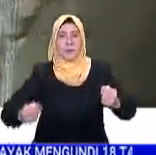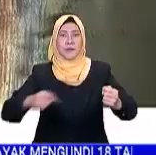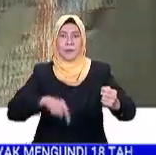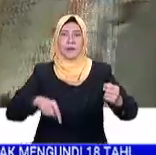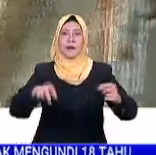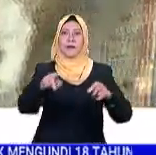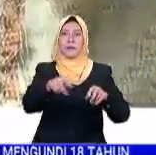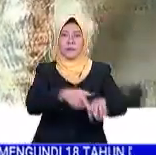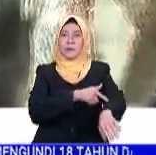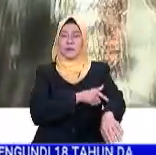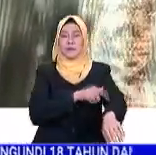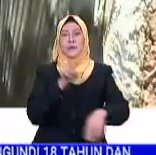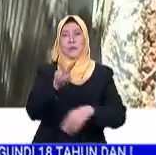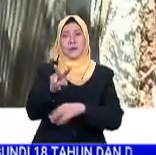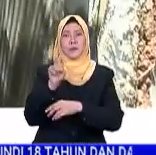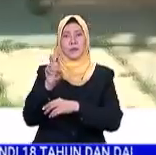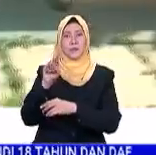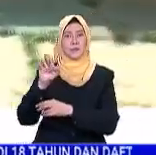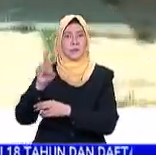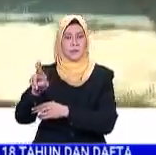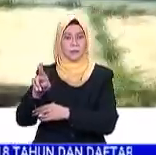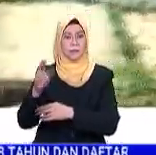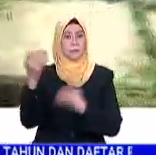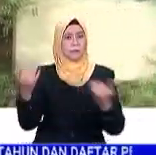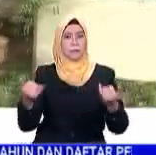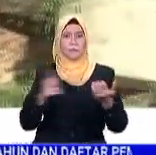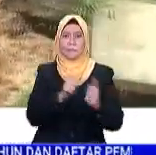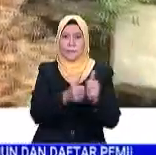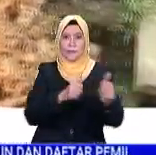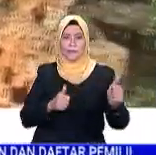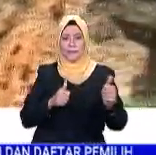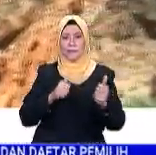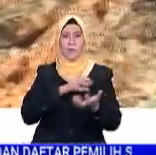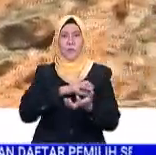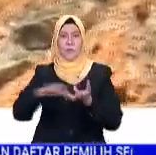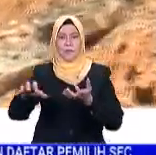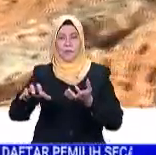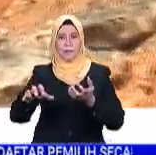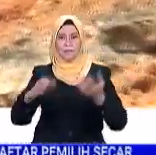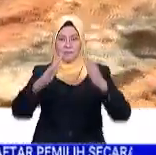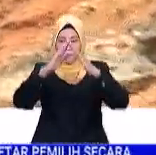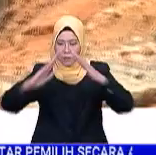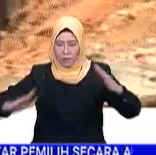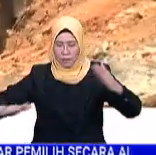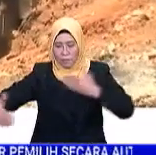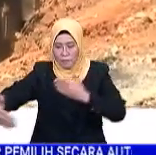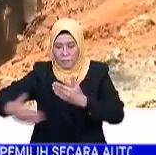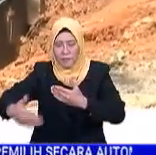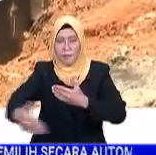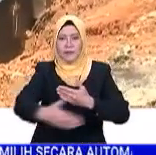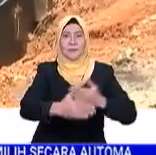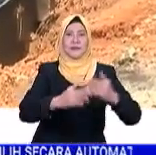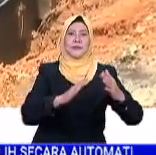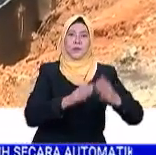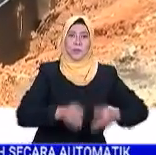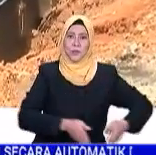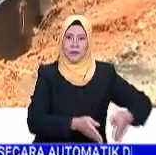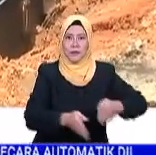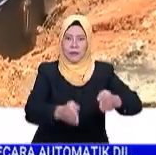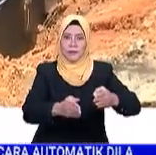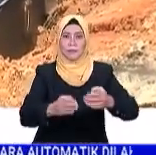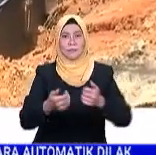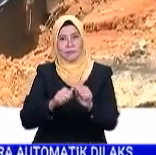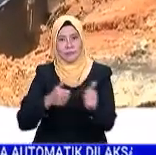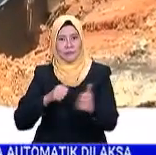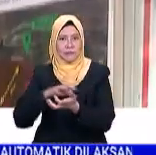sepanjang 200 meter. Ini bagi mengelakkan kerosakan harta benda penduduk yang tinggal berhampiran sungai tersebut. Kerja-kerja